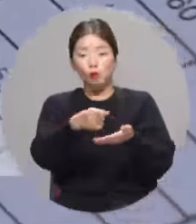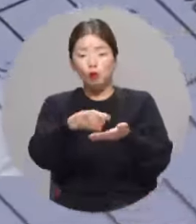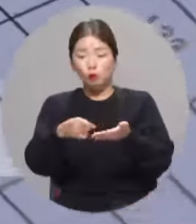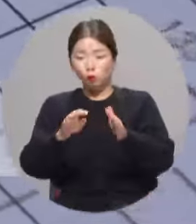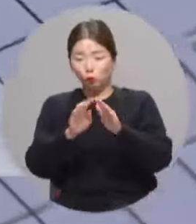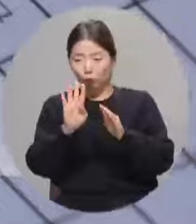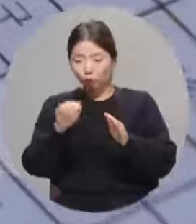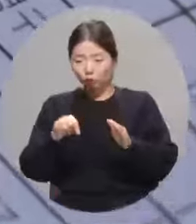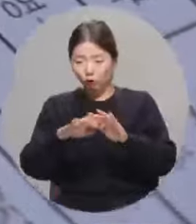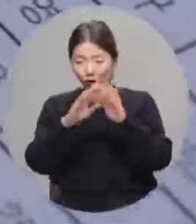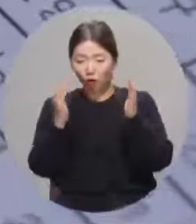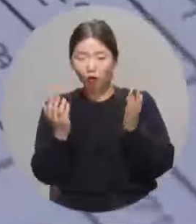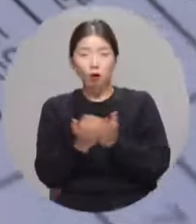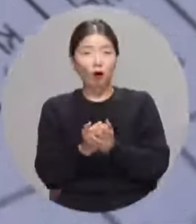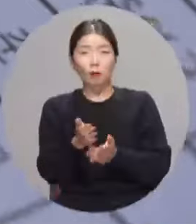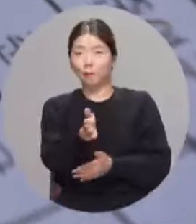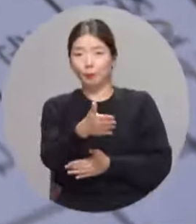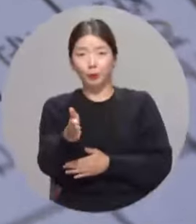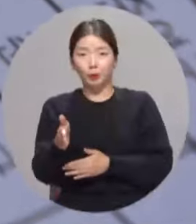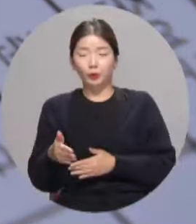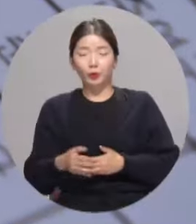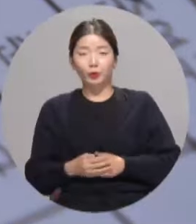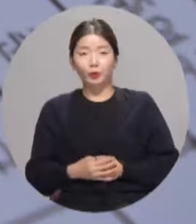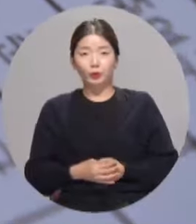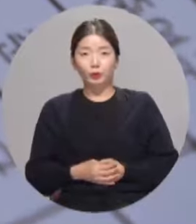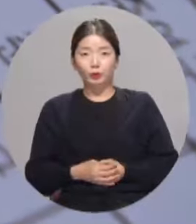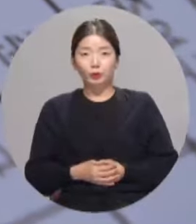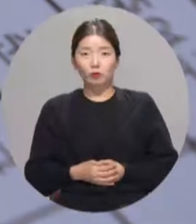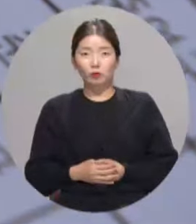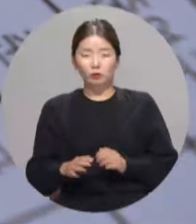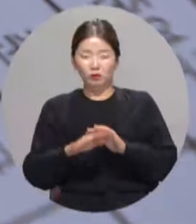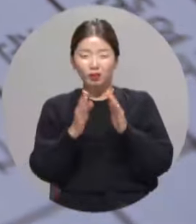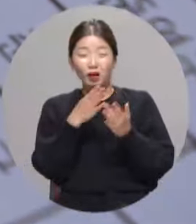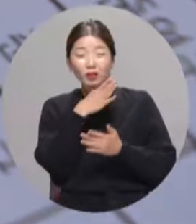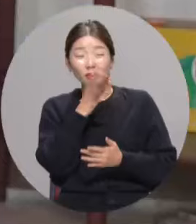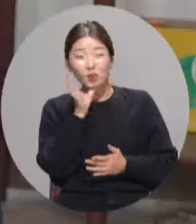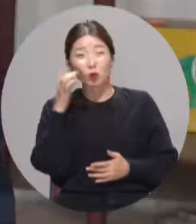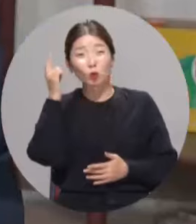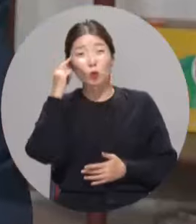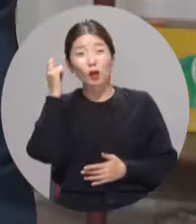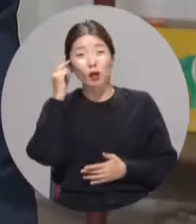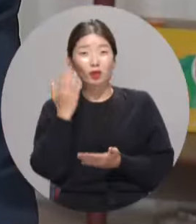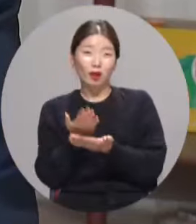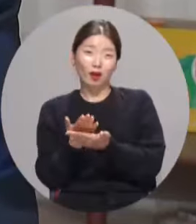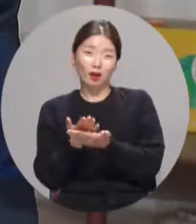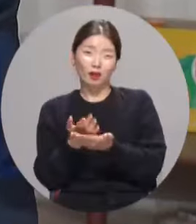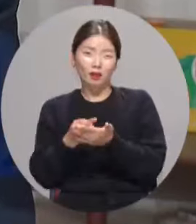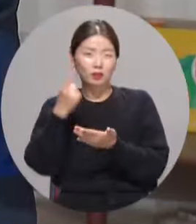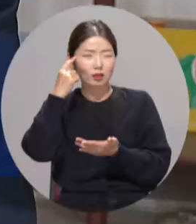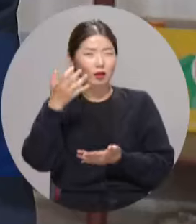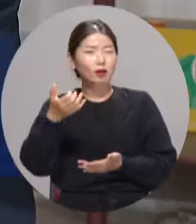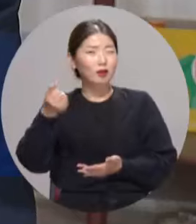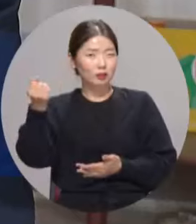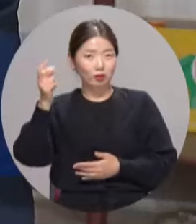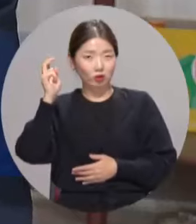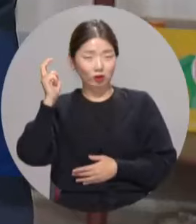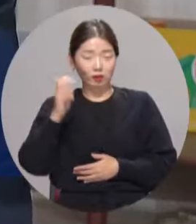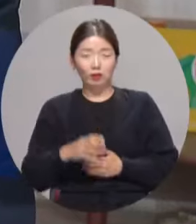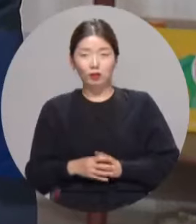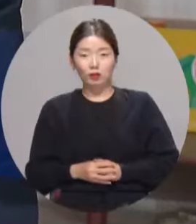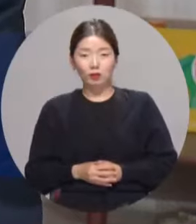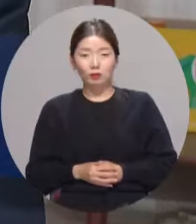생활기록부가 한꺼번에 사라졌다는 것이었습니다. 다 늙어서 이걸 못 들어찾냐라고는 그런 생각을 한 사람도 있었다고